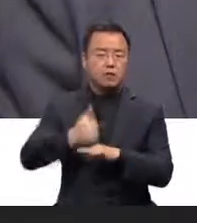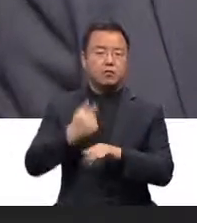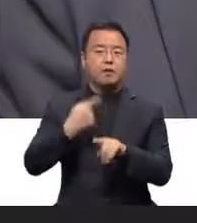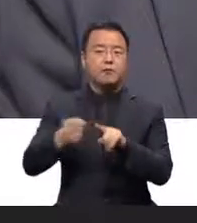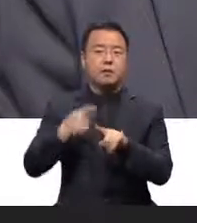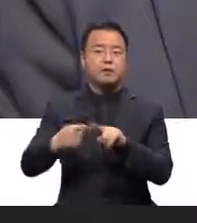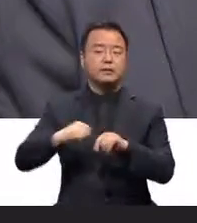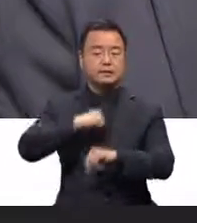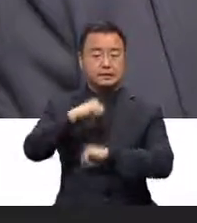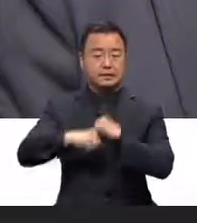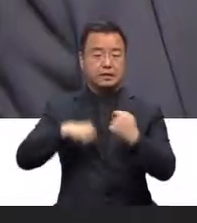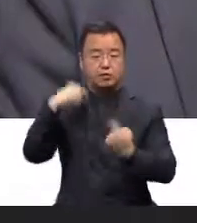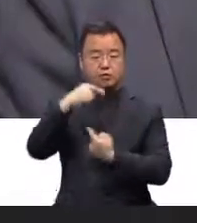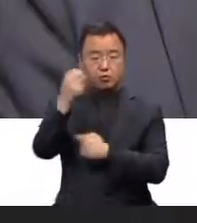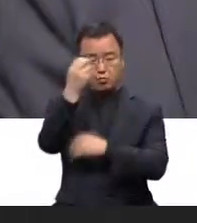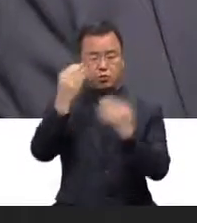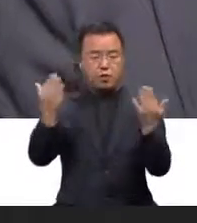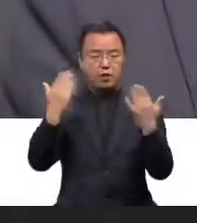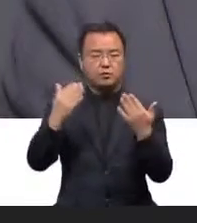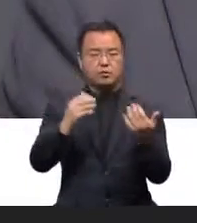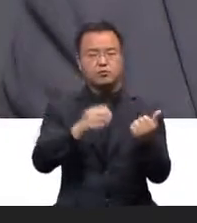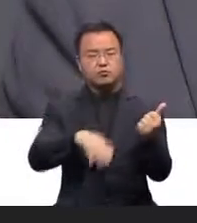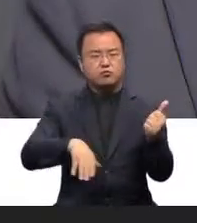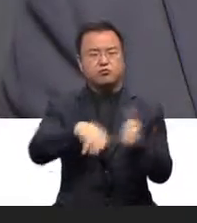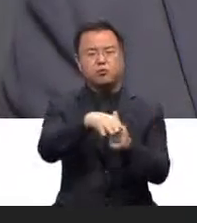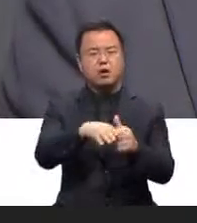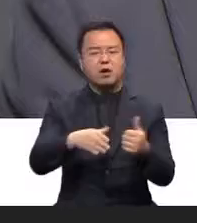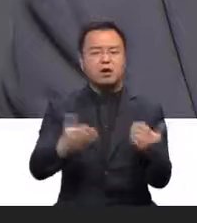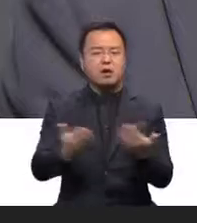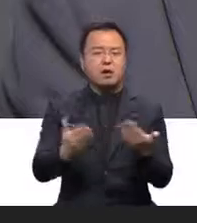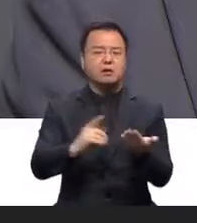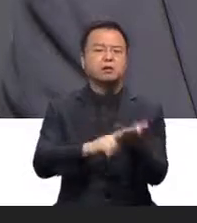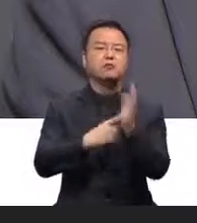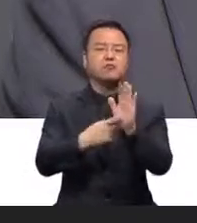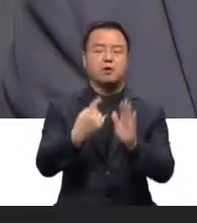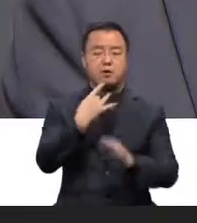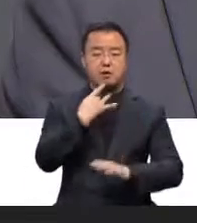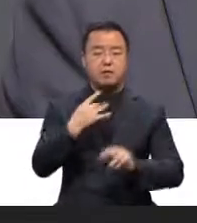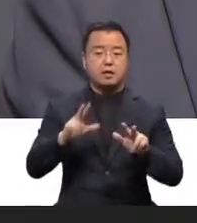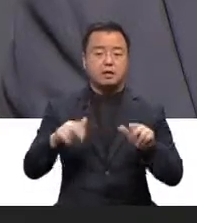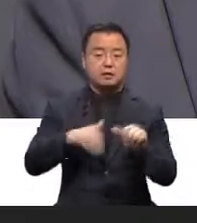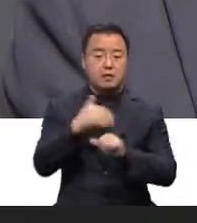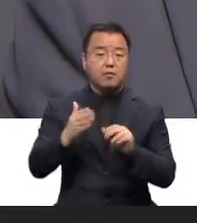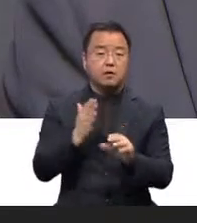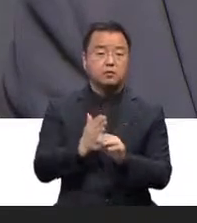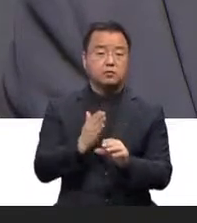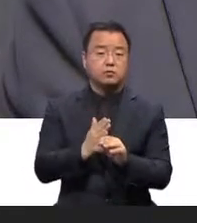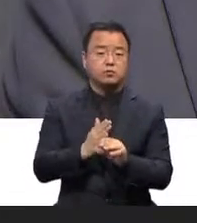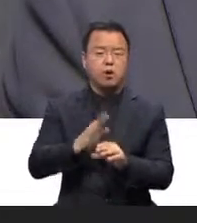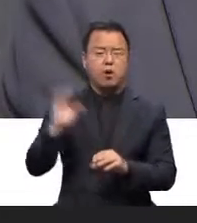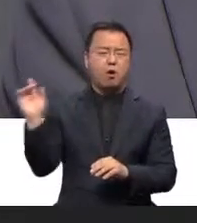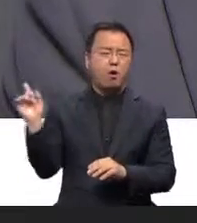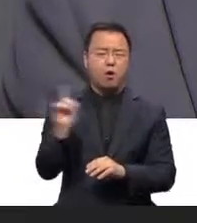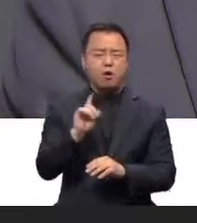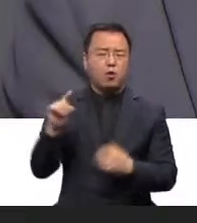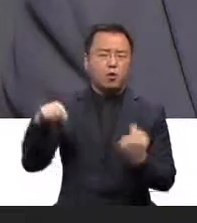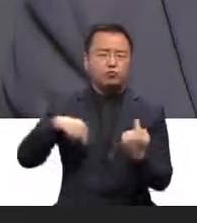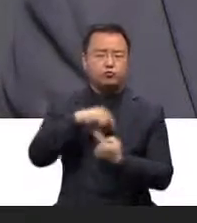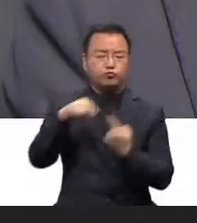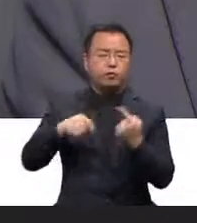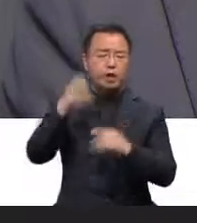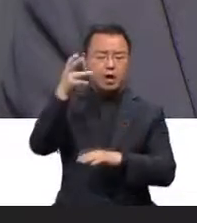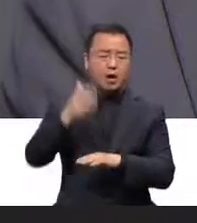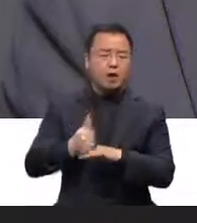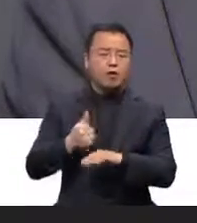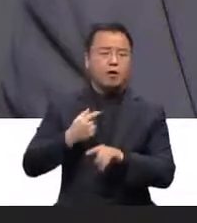기기라는 의 돈을 먹어 한건 뿐입니다 손 상태에서는 일체 운영성과 평가 보고서 일체